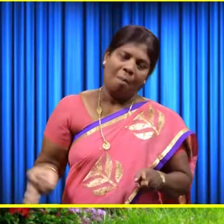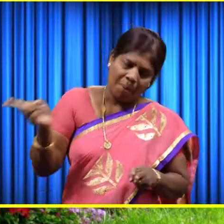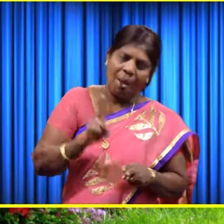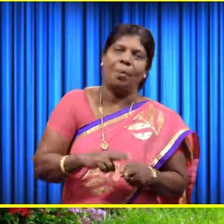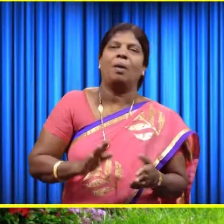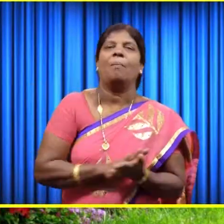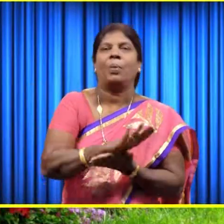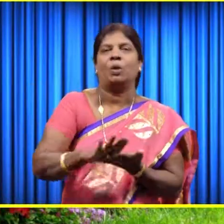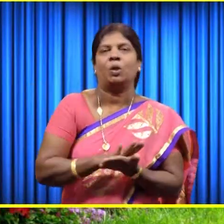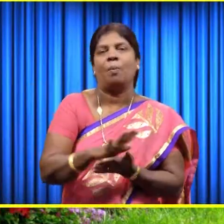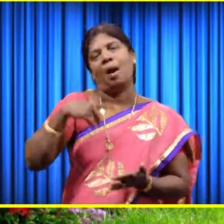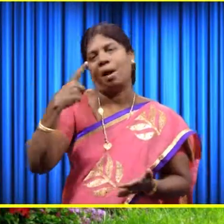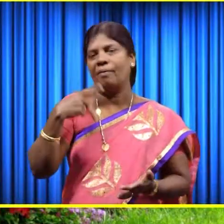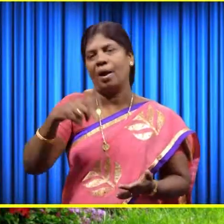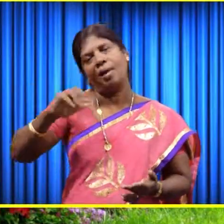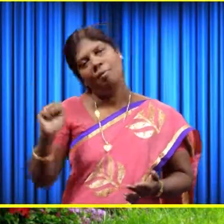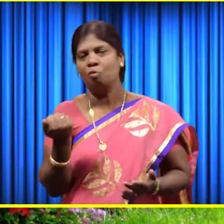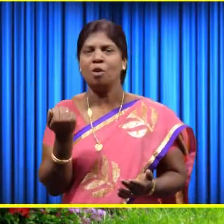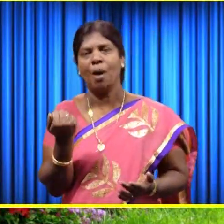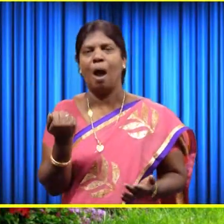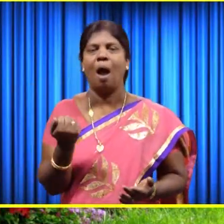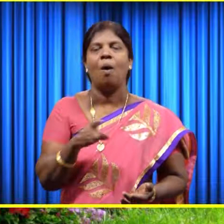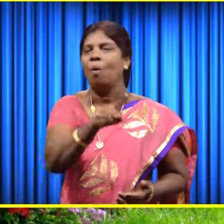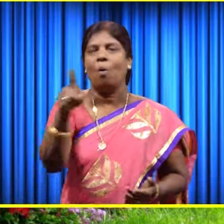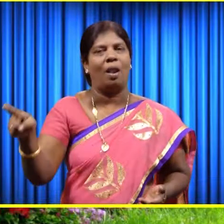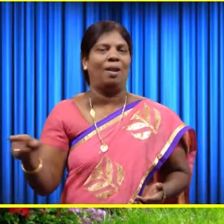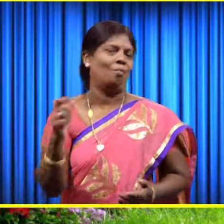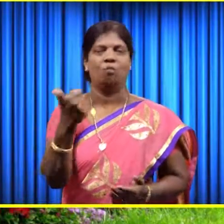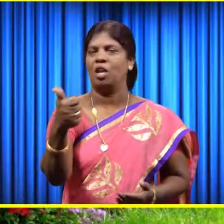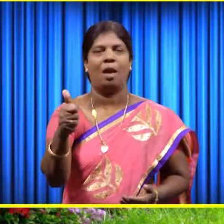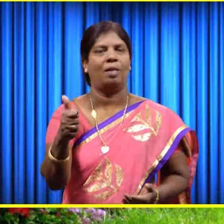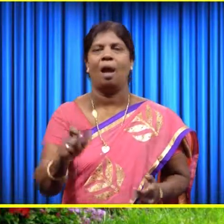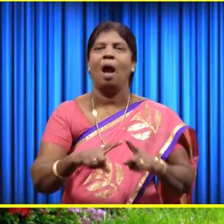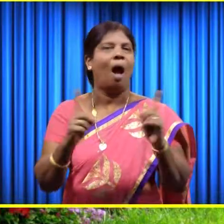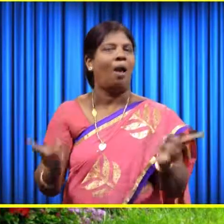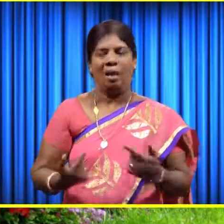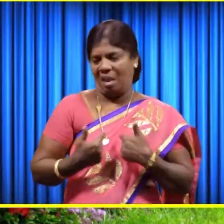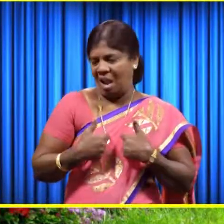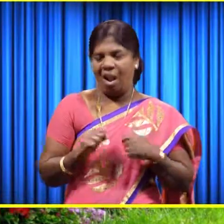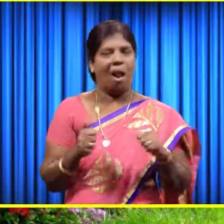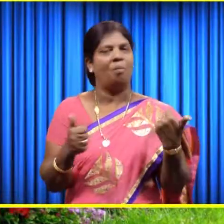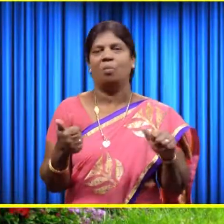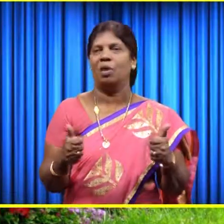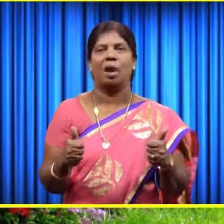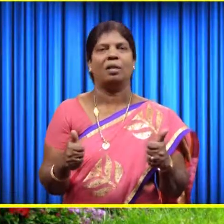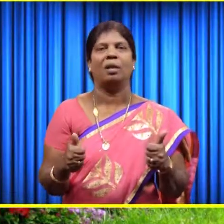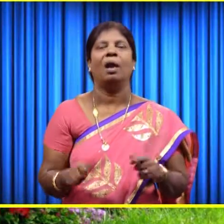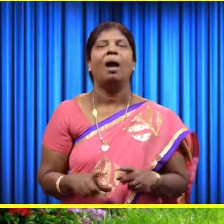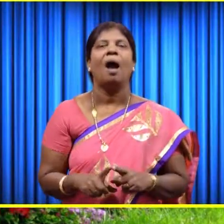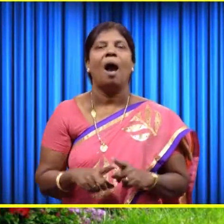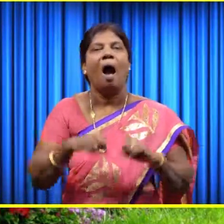தூய்மையாக வாழ முடியுமா? முடியும். உங்களால் முடியாது. இதை சொல்லுகிற என்னால் உங்களை அப்படி வாழ வைக்க